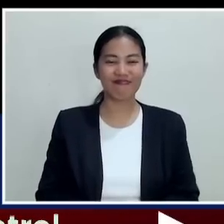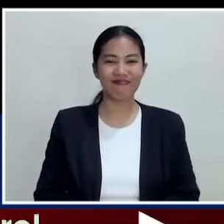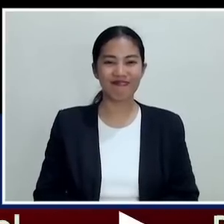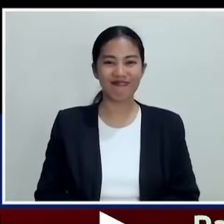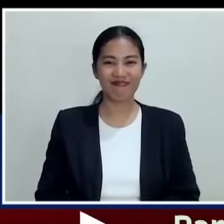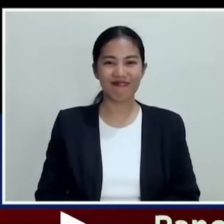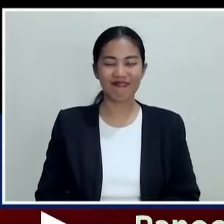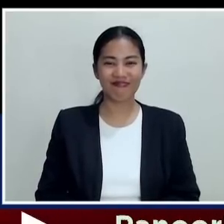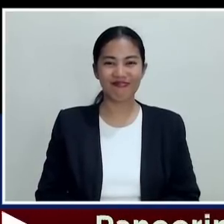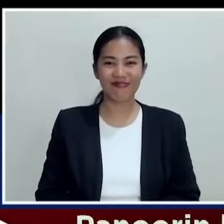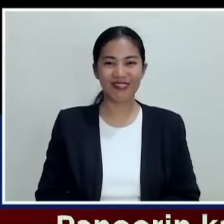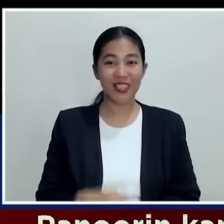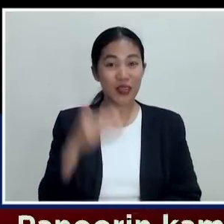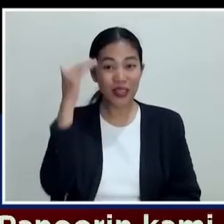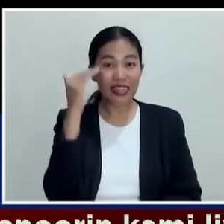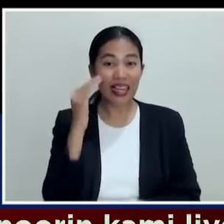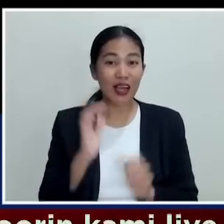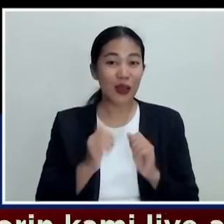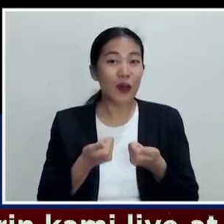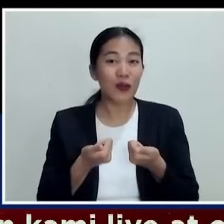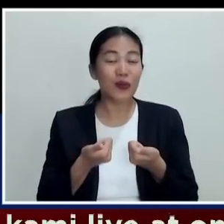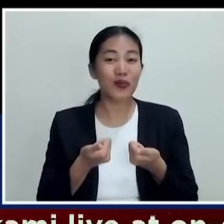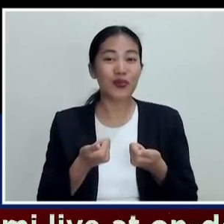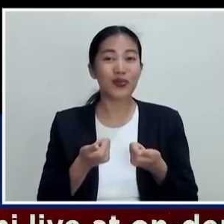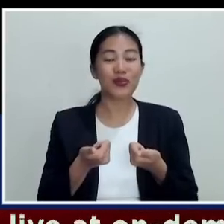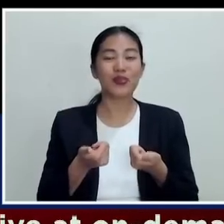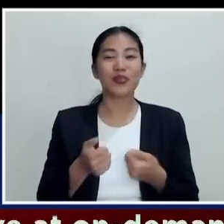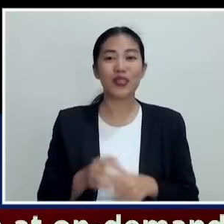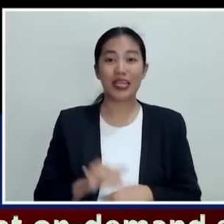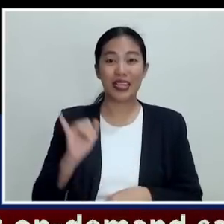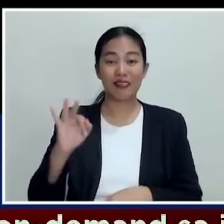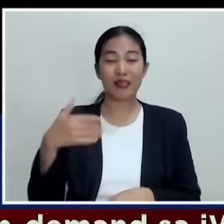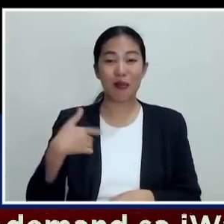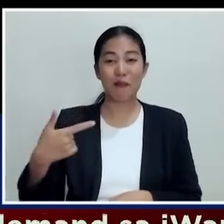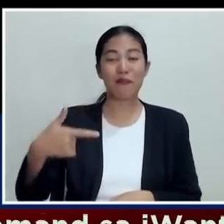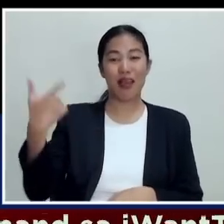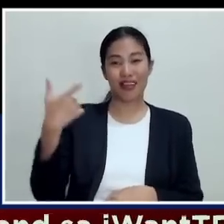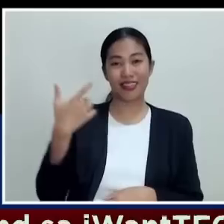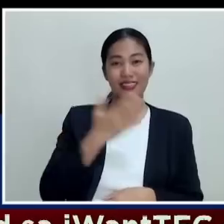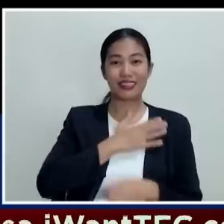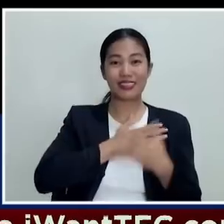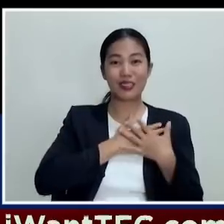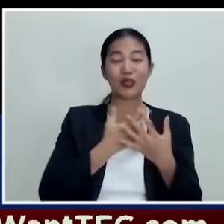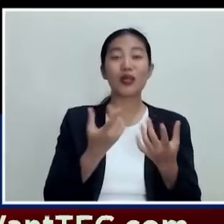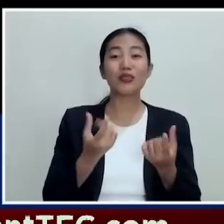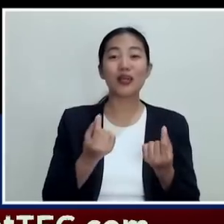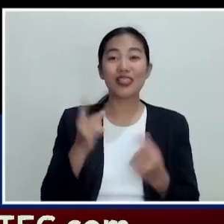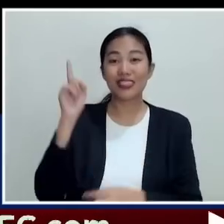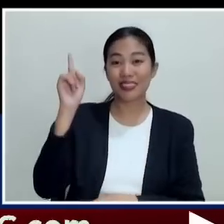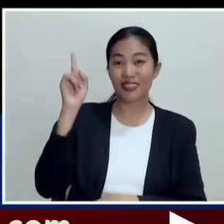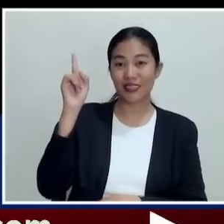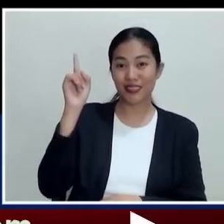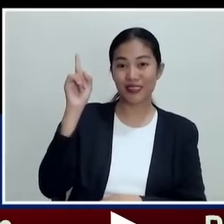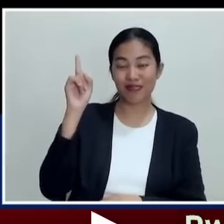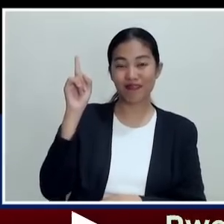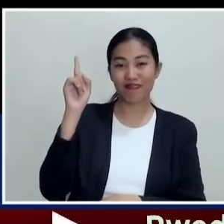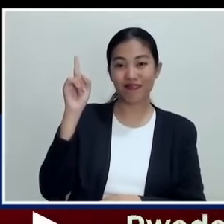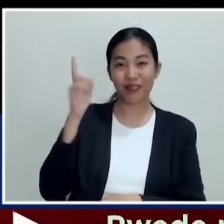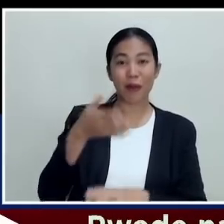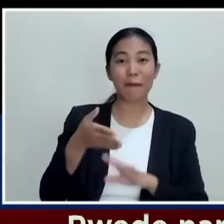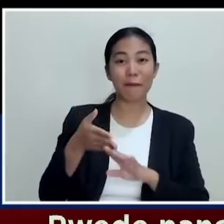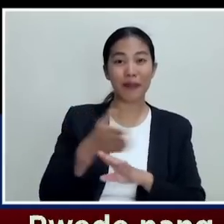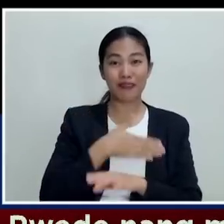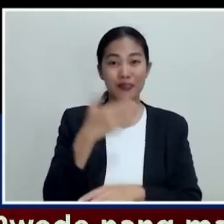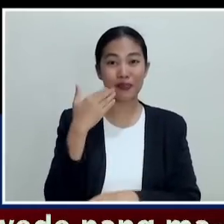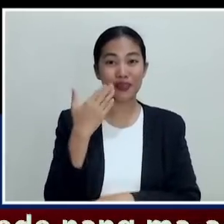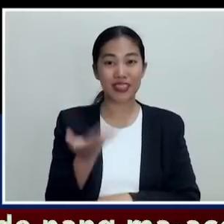At sa Korea naman, ganito ang bida. Tad-tad na siya ng bala pero nakatindig pa. At bago malagutan ng hininga,